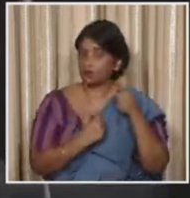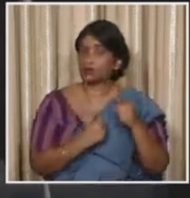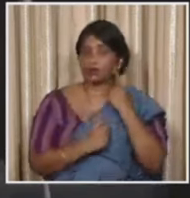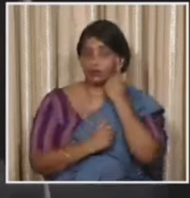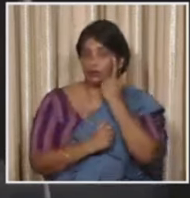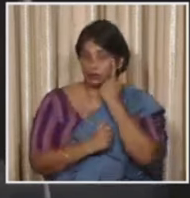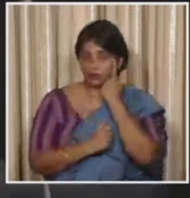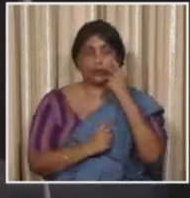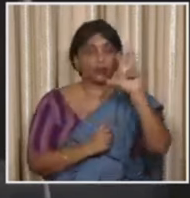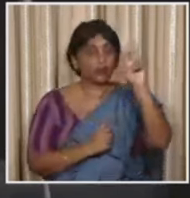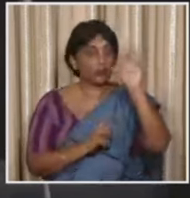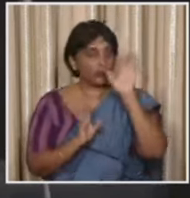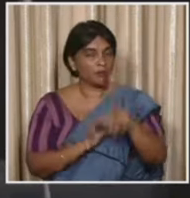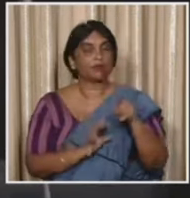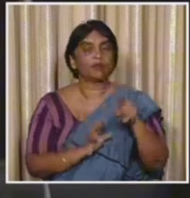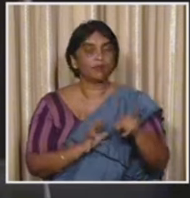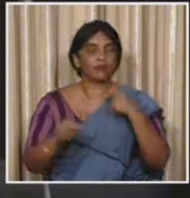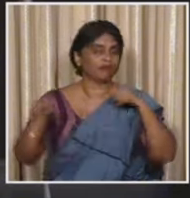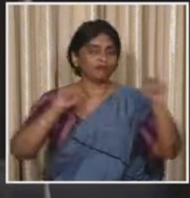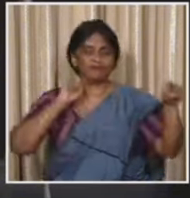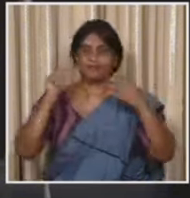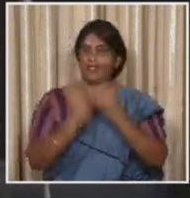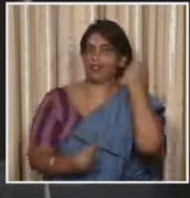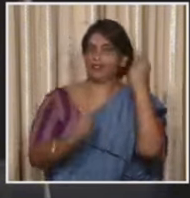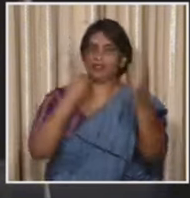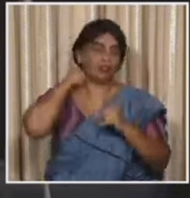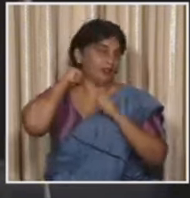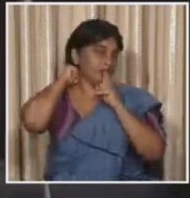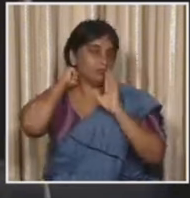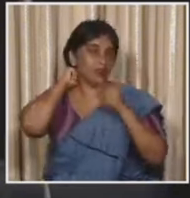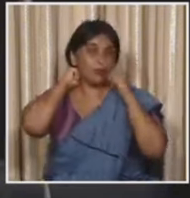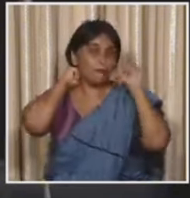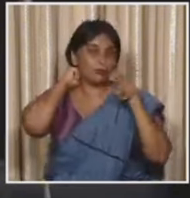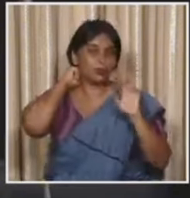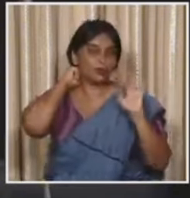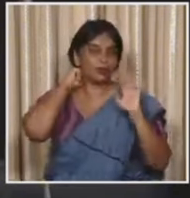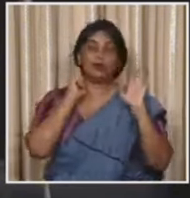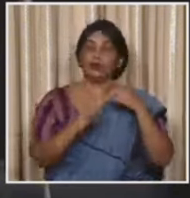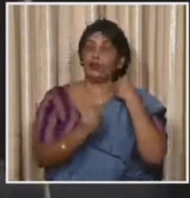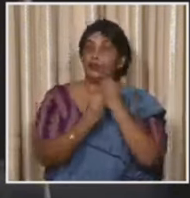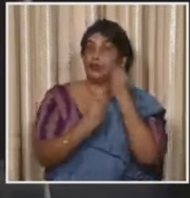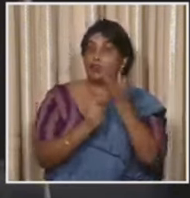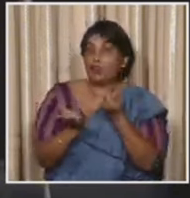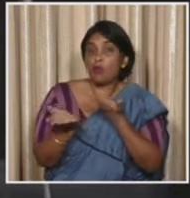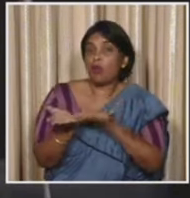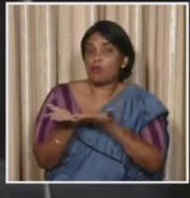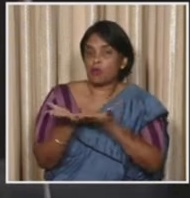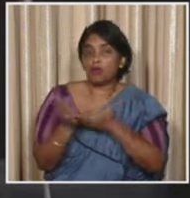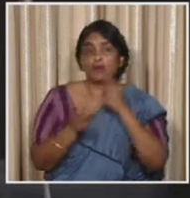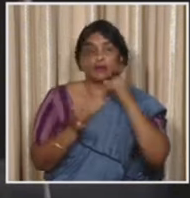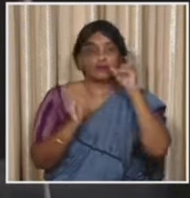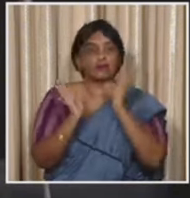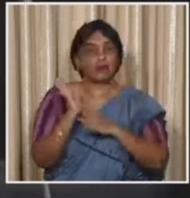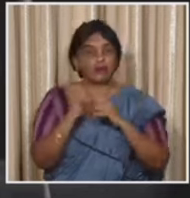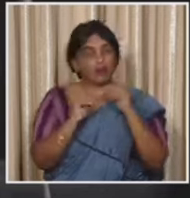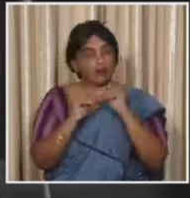බුද්ධිමත් දැක්මත් තියෙන අරහෙ මේ ගිල අරම බෙදලා ඉවරලා කයිවාරු ගන්න මිනිස්සු නෙමෙයි. ඒ බෙදන්නේ කාගේ සල්ලිද? කැසිනෝකාරයෝගේ